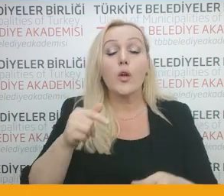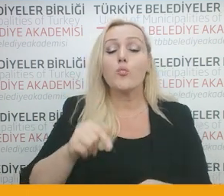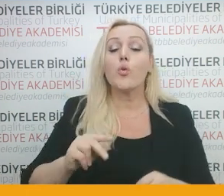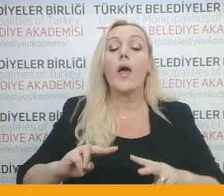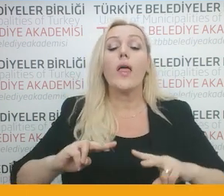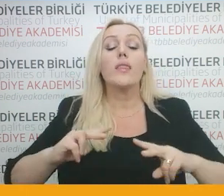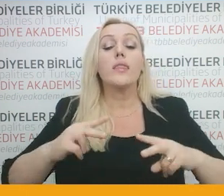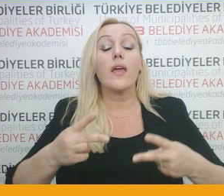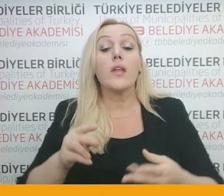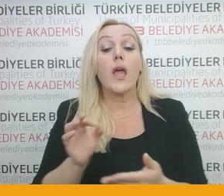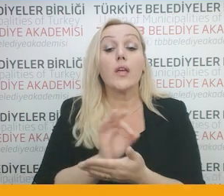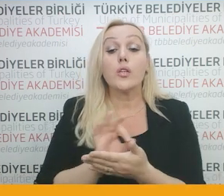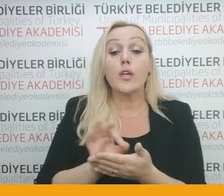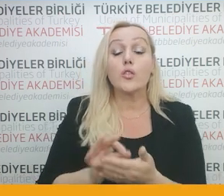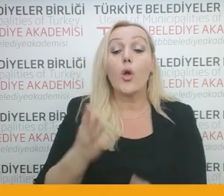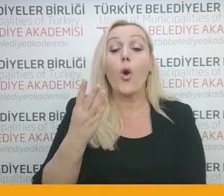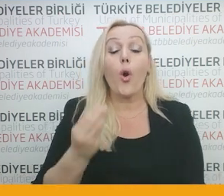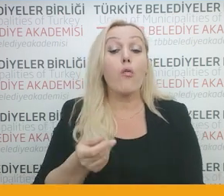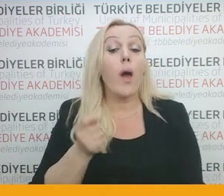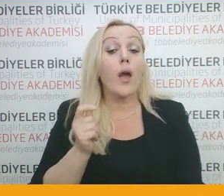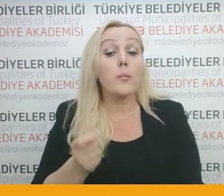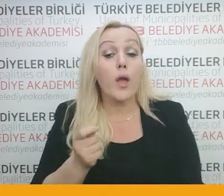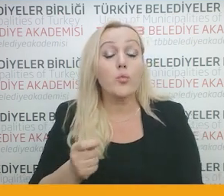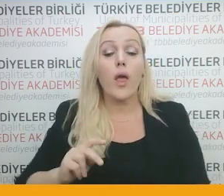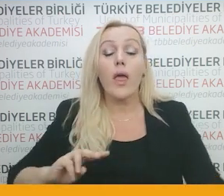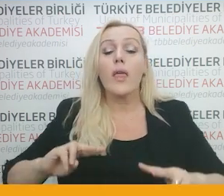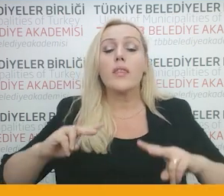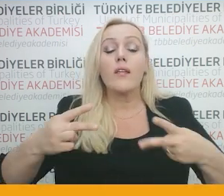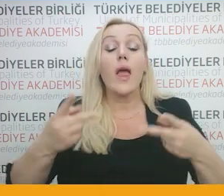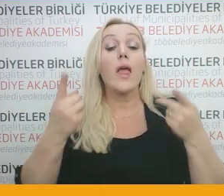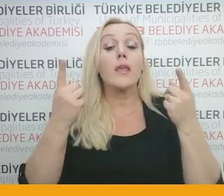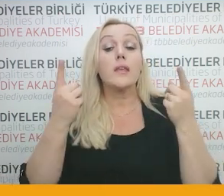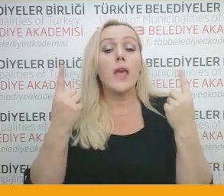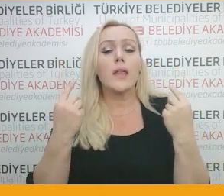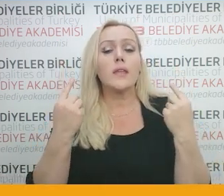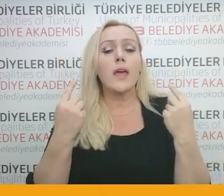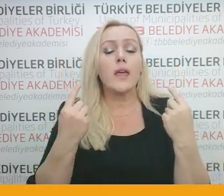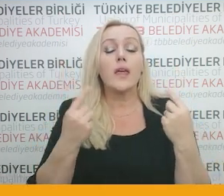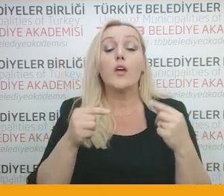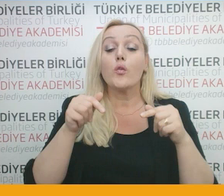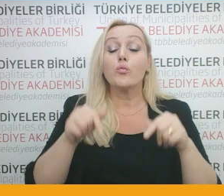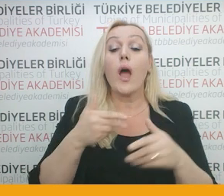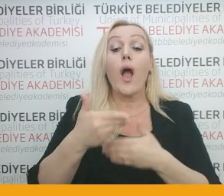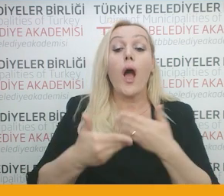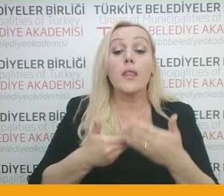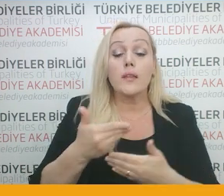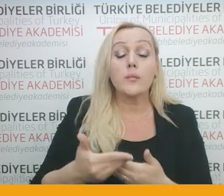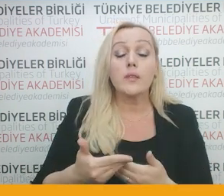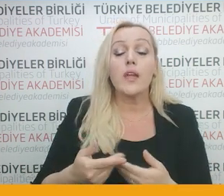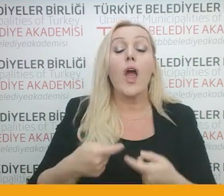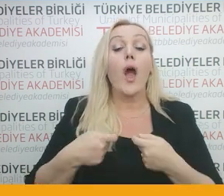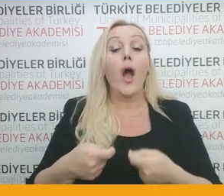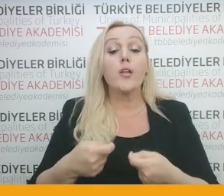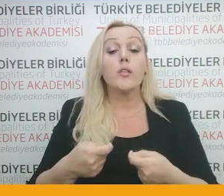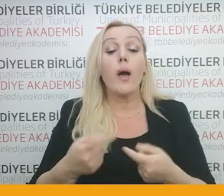harcama yetkisinin devri yazılı olmak zorundadır. Devredilen yetkinin sınırları açıkça belirlenmiş olmalıdır. Harcama yetkisinin